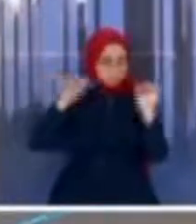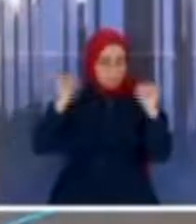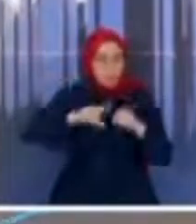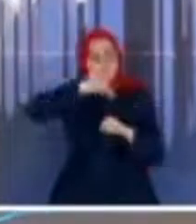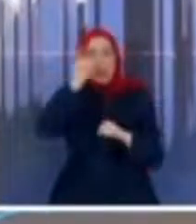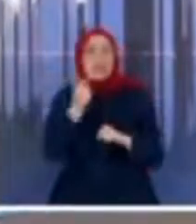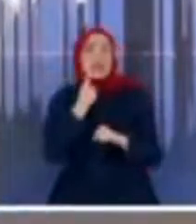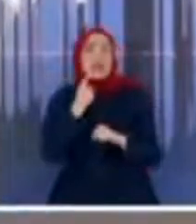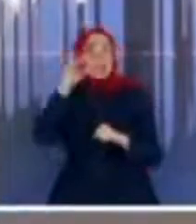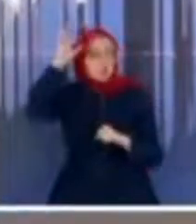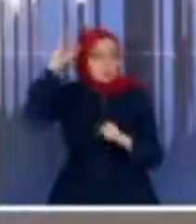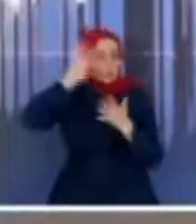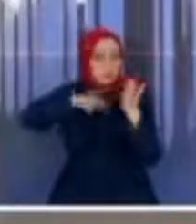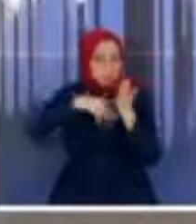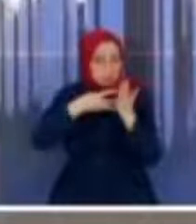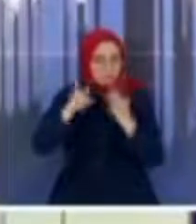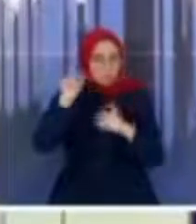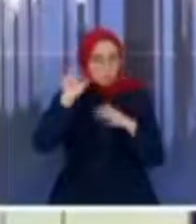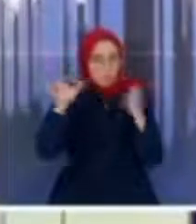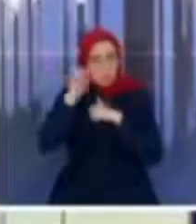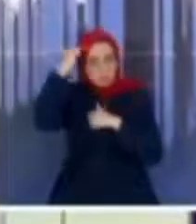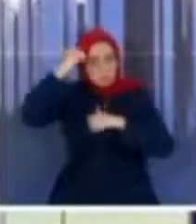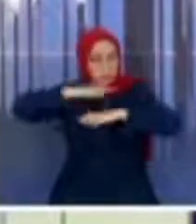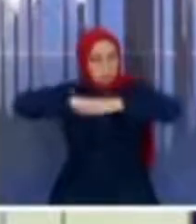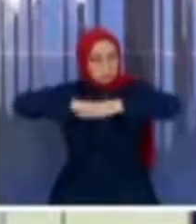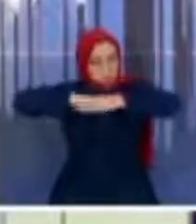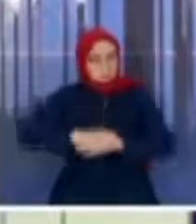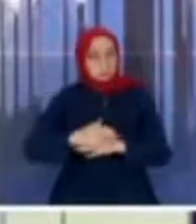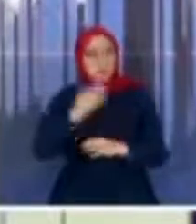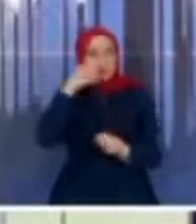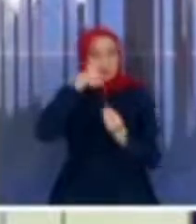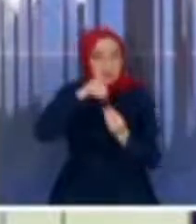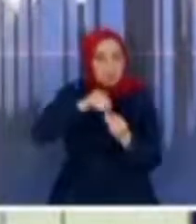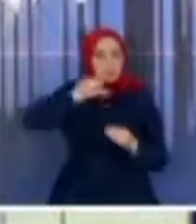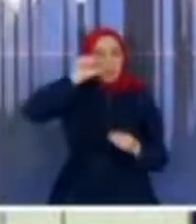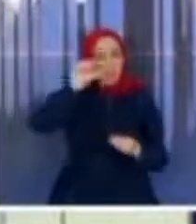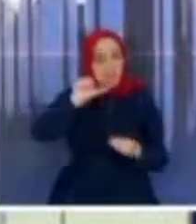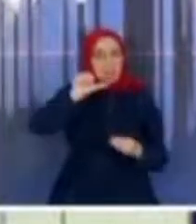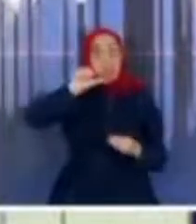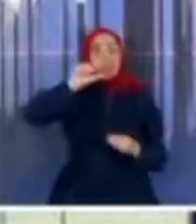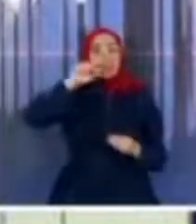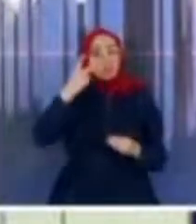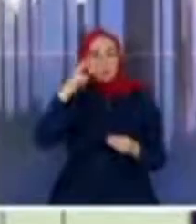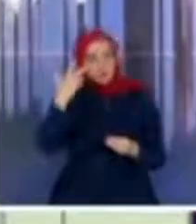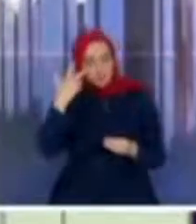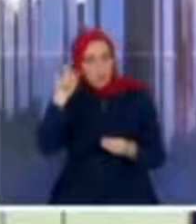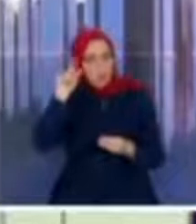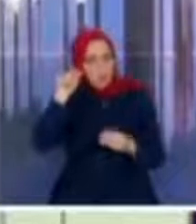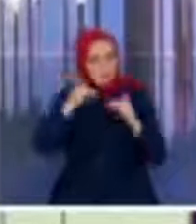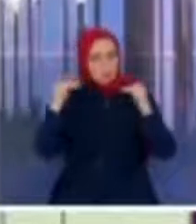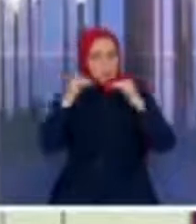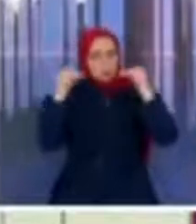نتاعه هي التكوين في الاسعافات الاوليه وعنده اكثر من نيفو من نيفو حتى للتقوى موجودين، يعني يعملوا دورات تكوينيه